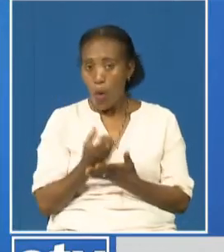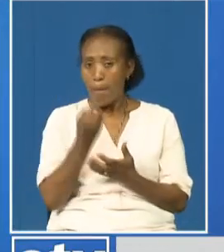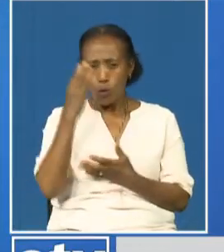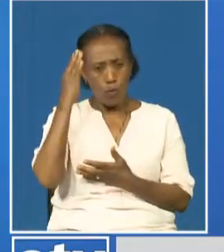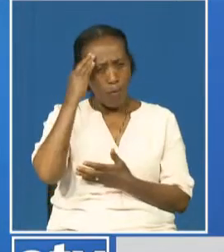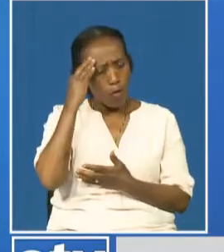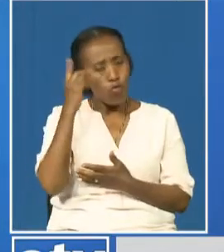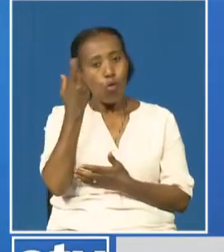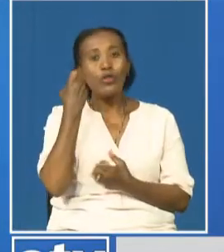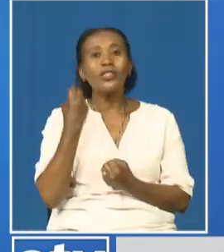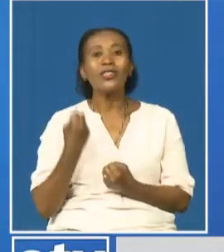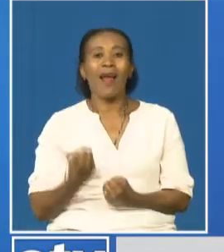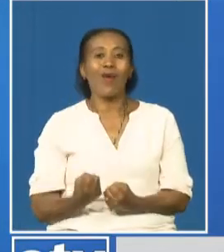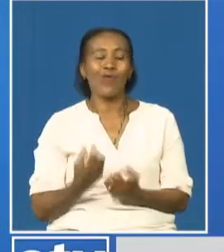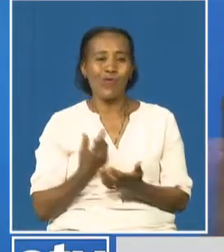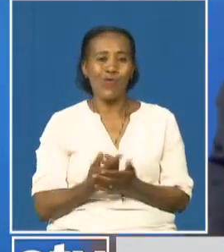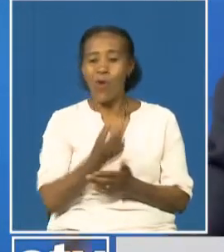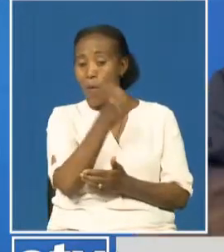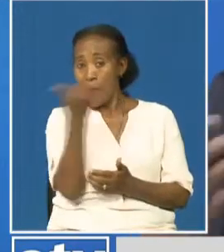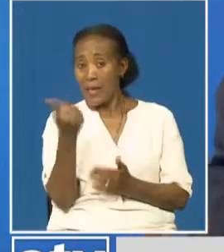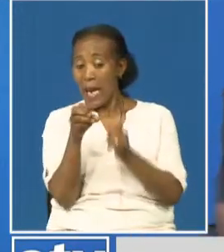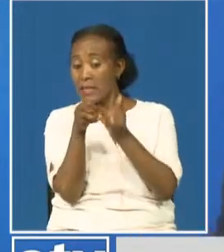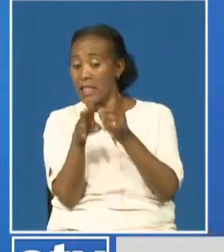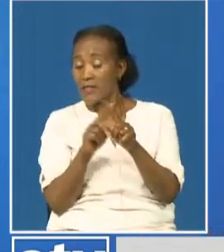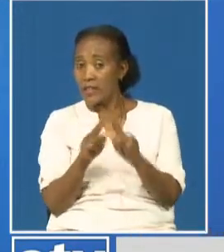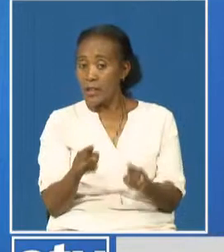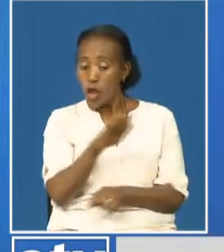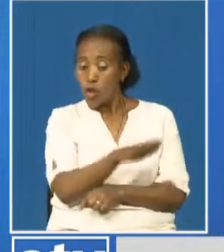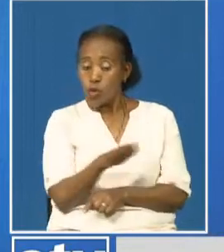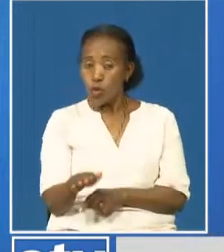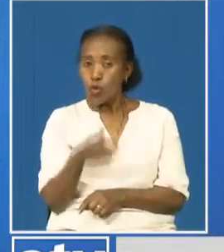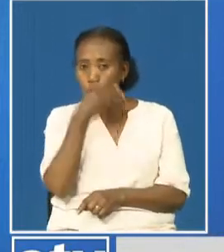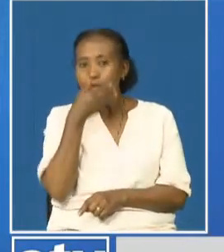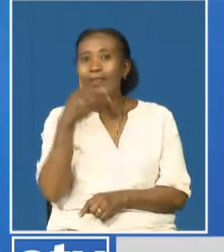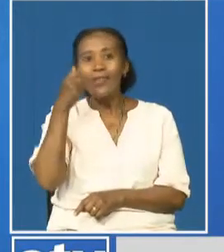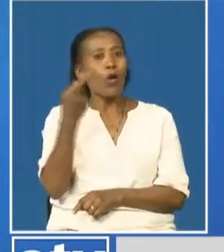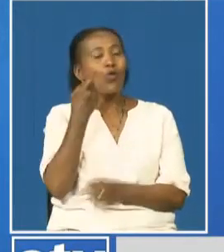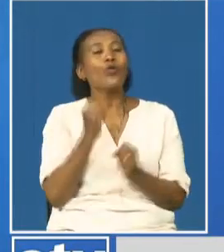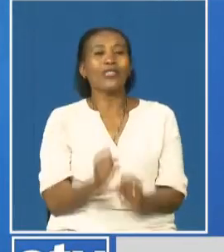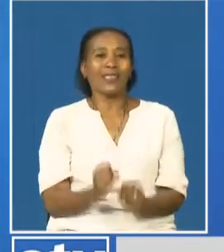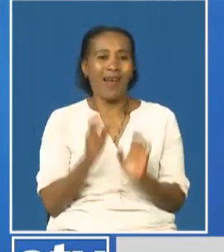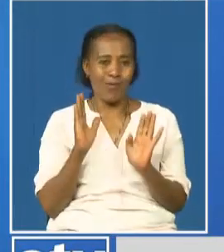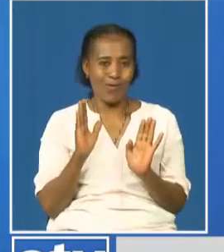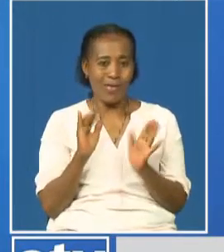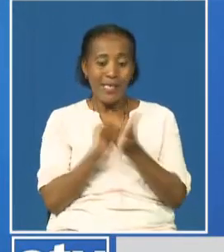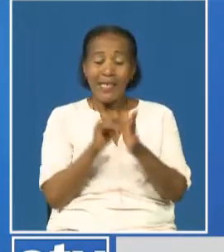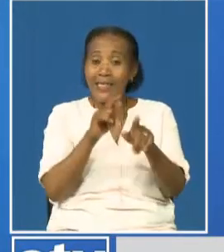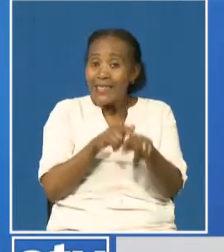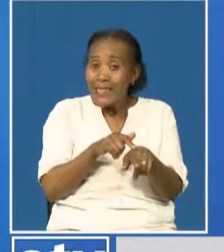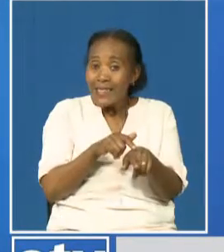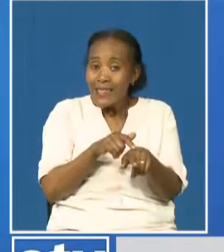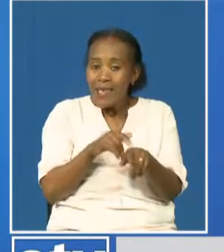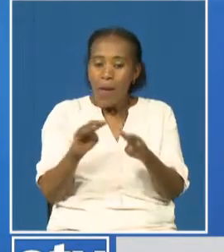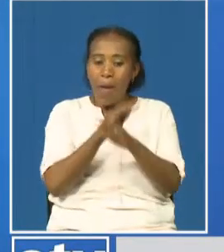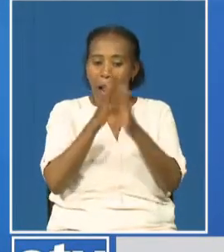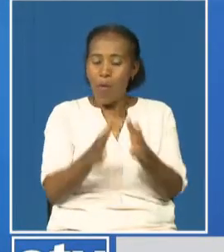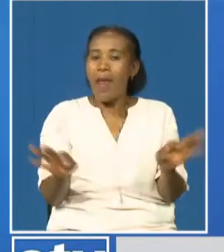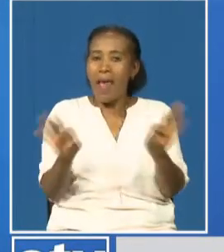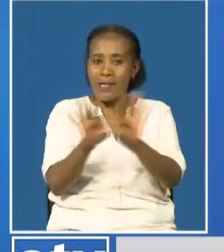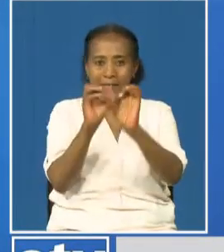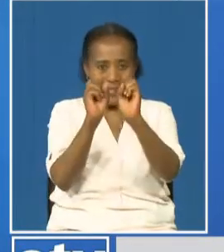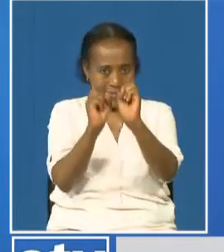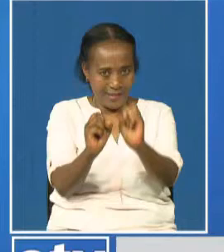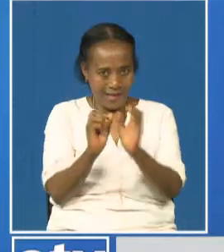የሚያውቁ ይሆናሉ። በሌላው ዘርፍ ግን ደግሞ ልጆቹ የተሻሉ ሊሆኑ ይችላሉ። የዚህን ጊዜ ባለሙያ ሊያስፈልግ